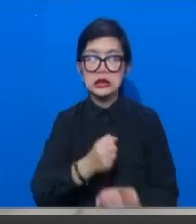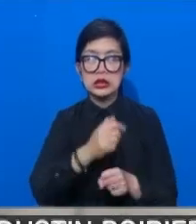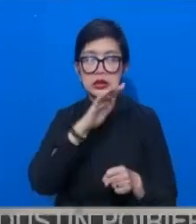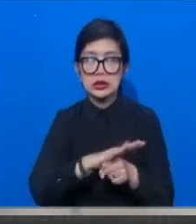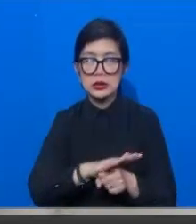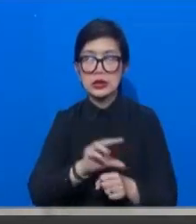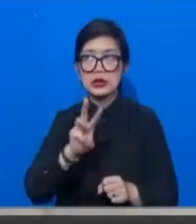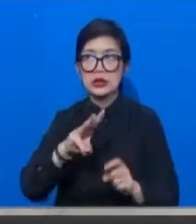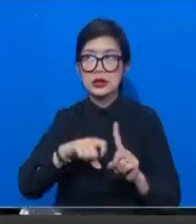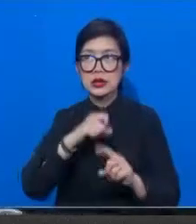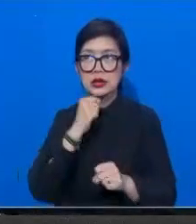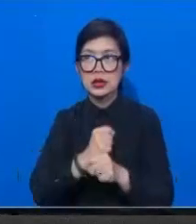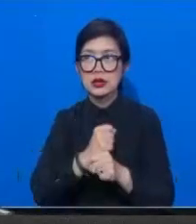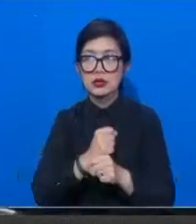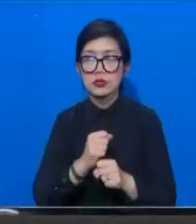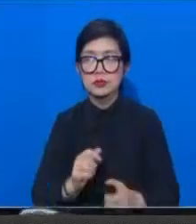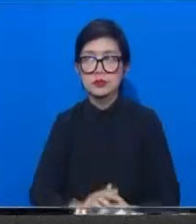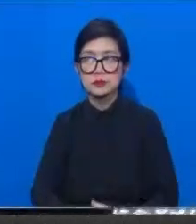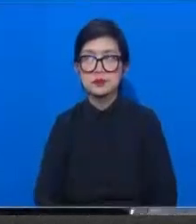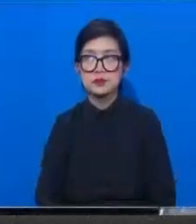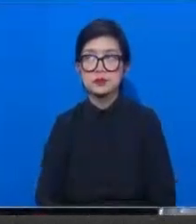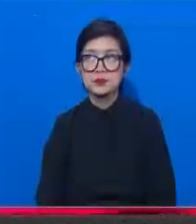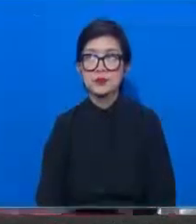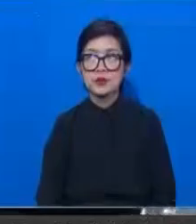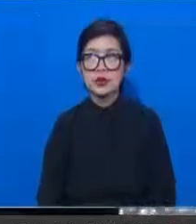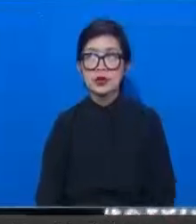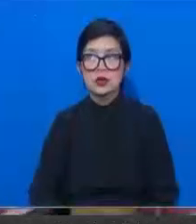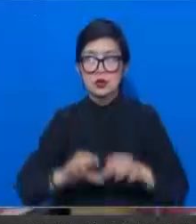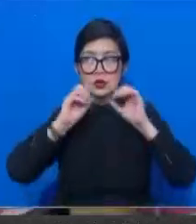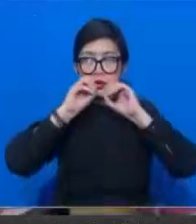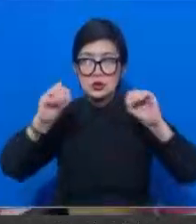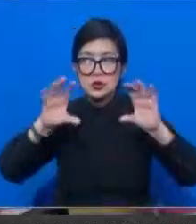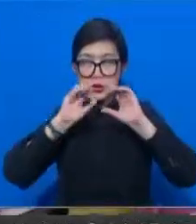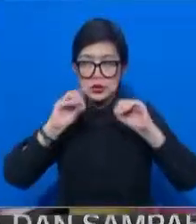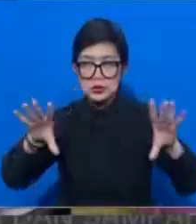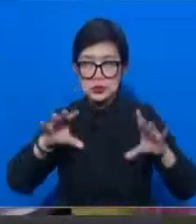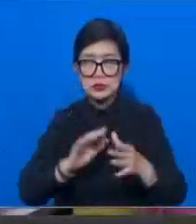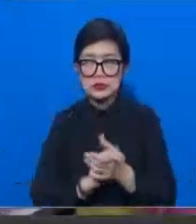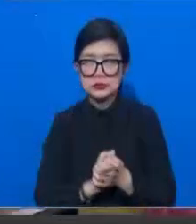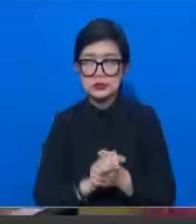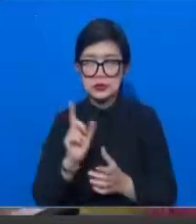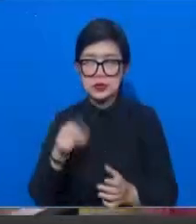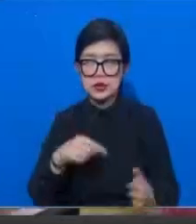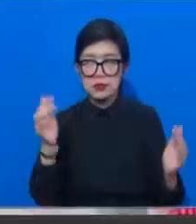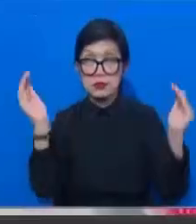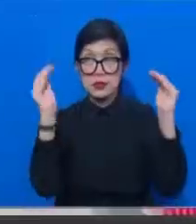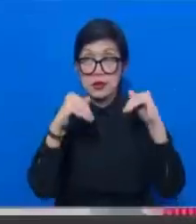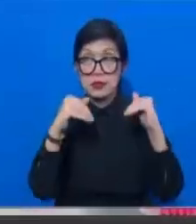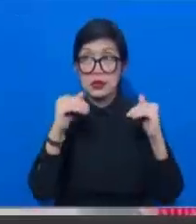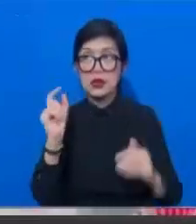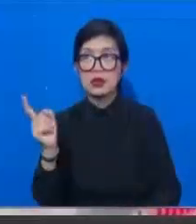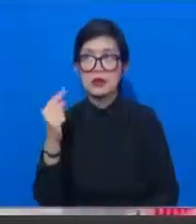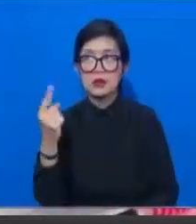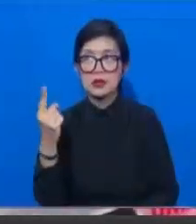mana subsidinya cukup besar. Sosialisasi masih menjadi pekerjaan rumah Pertamina dan pemerintah agar program